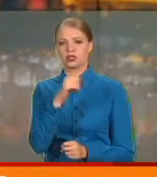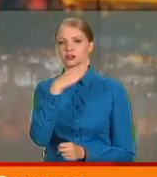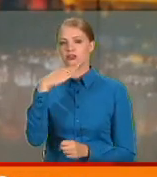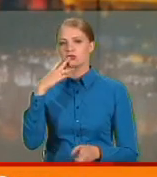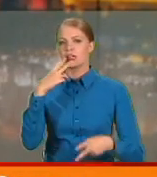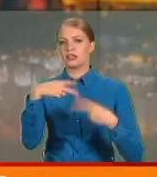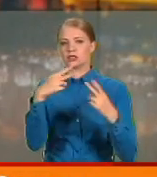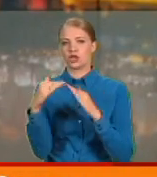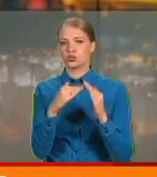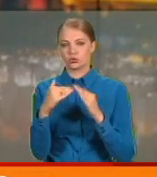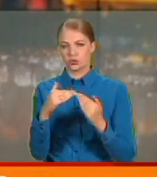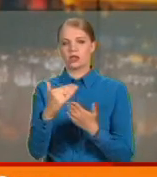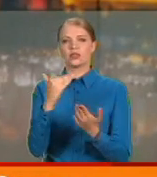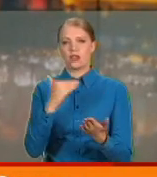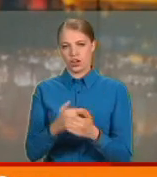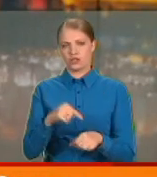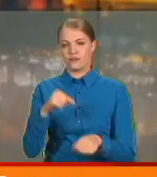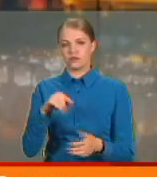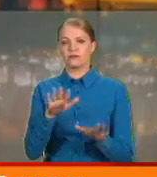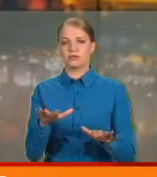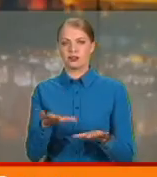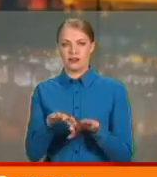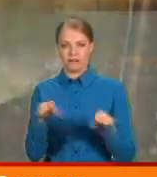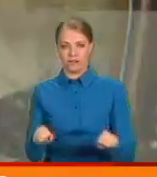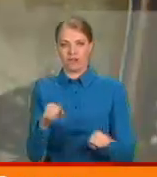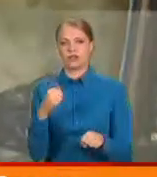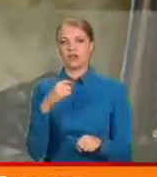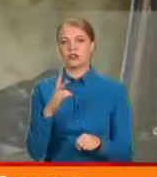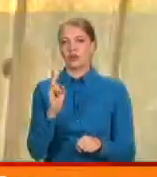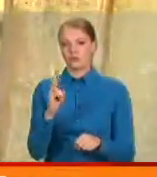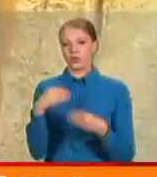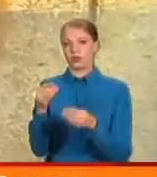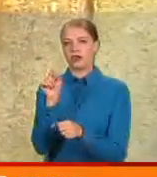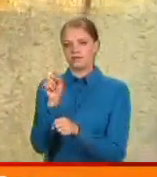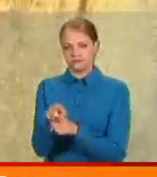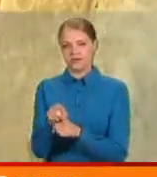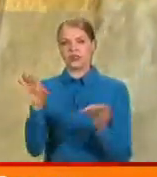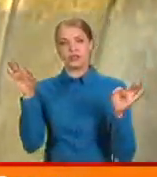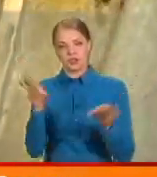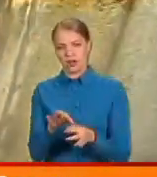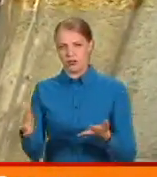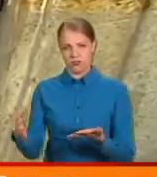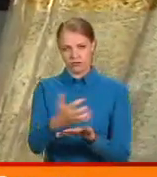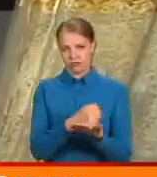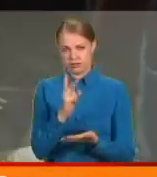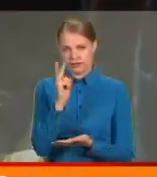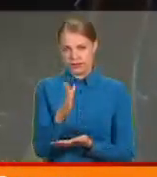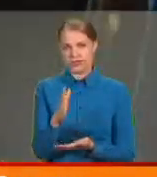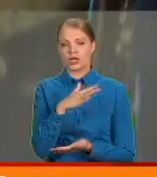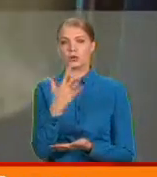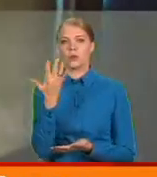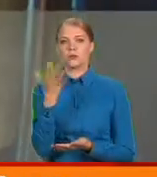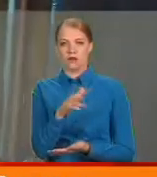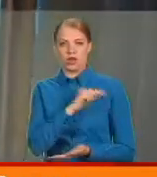численні скарги сусідів нарешті відреагувала міська влада. На нараді комунальникам дали вказівку негайно прибрати квартиру.